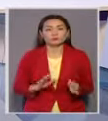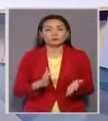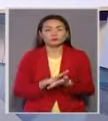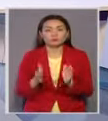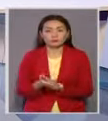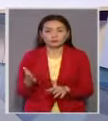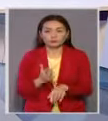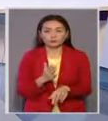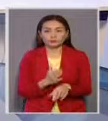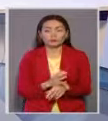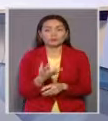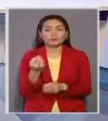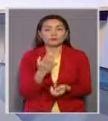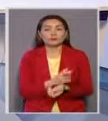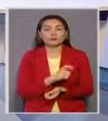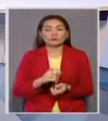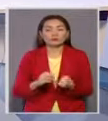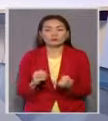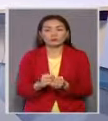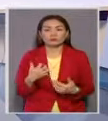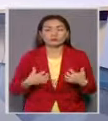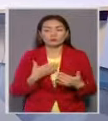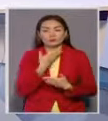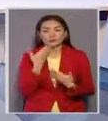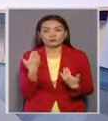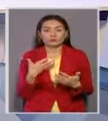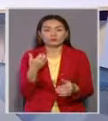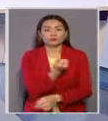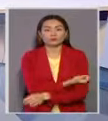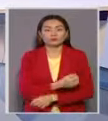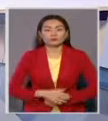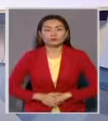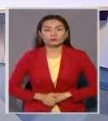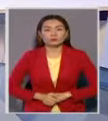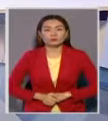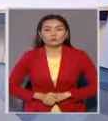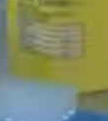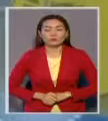чрезвычайную ситуацию. Тем временем люди все равно не спешат пойти на вакцинацию.